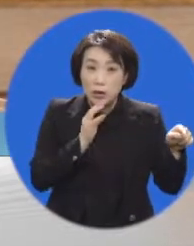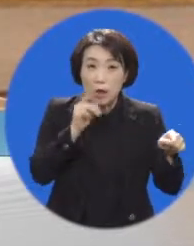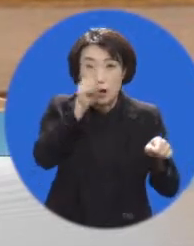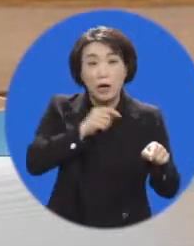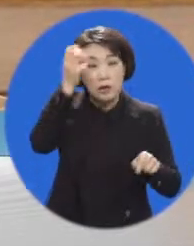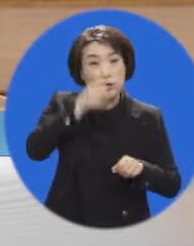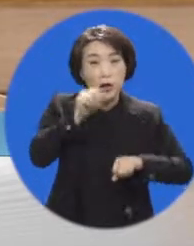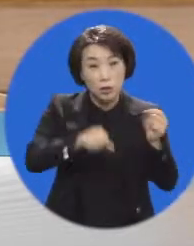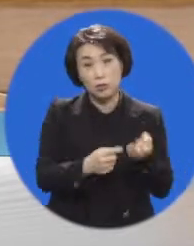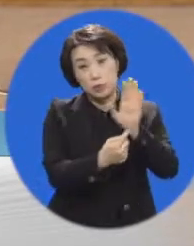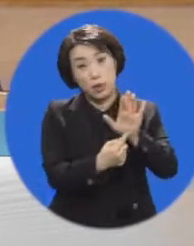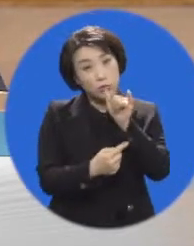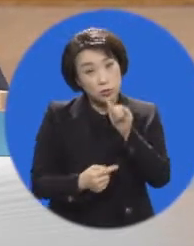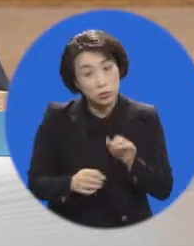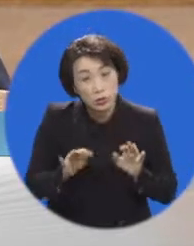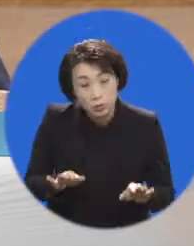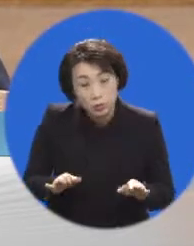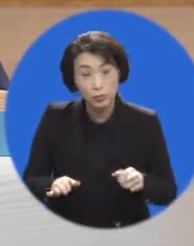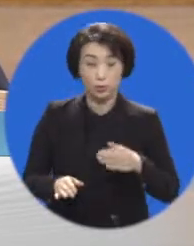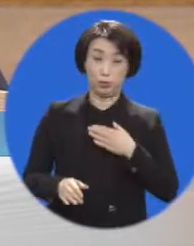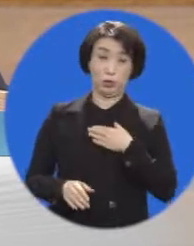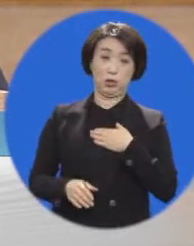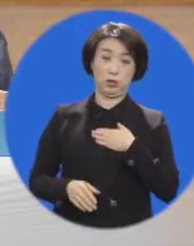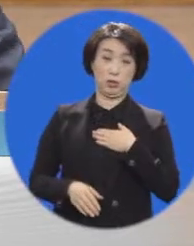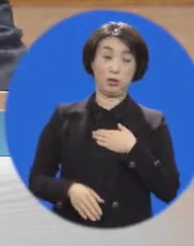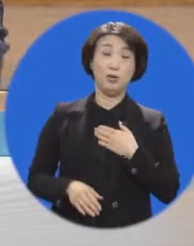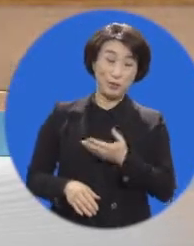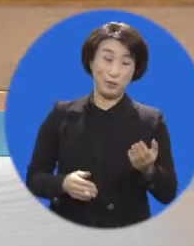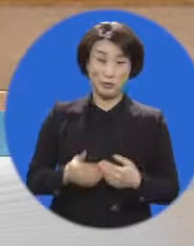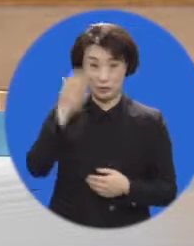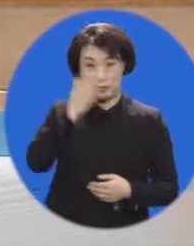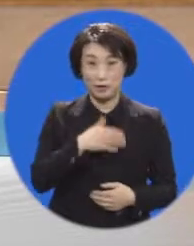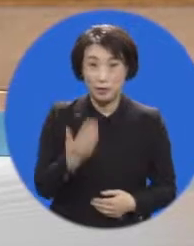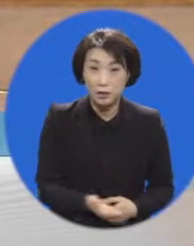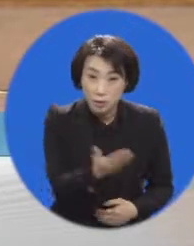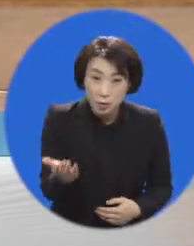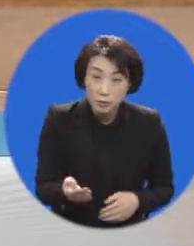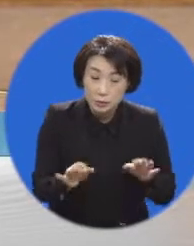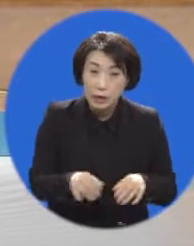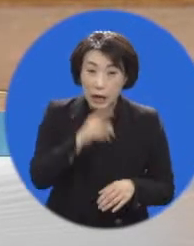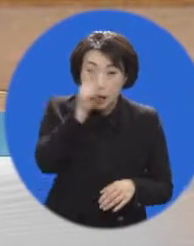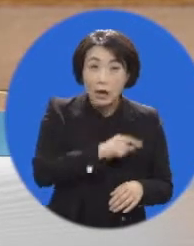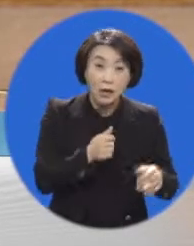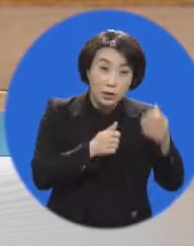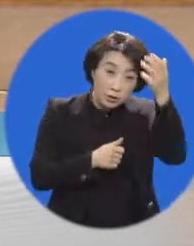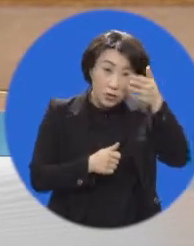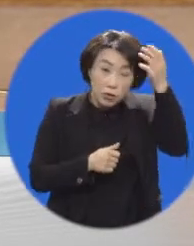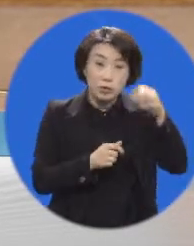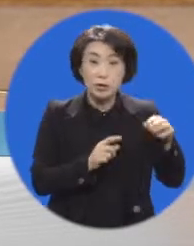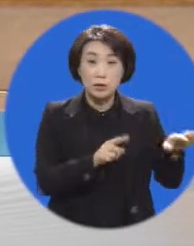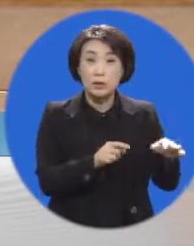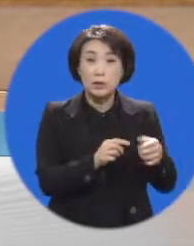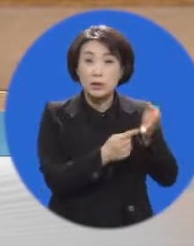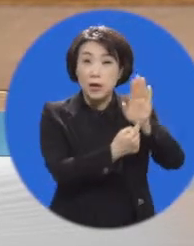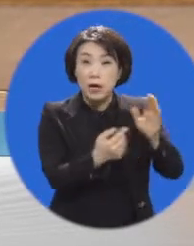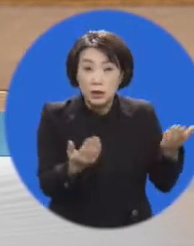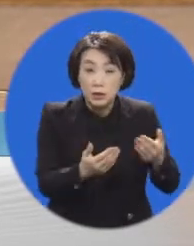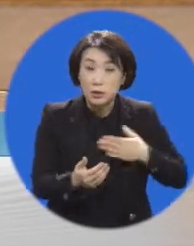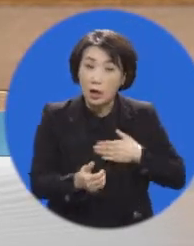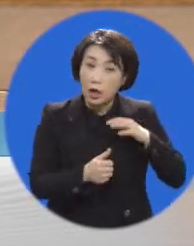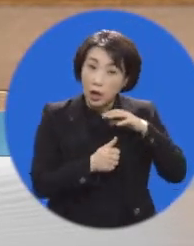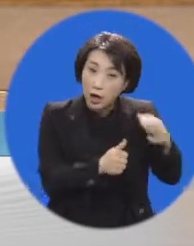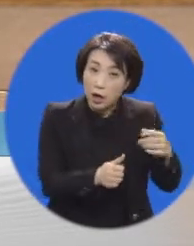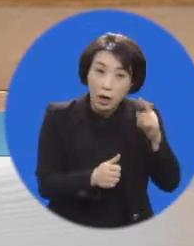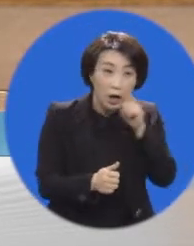있는 거예요. 그러면 내가 솔직히 말해서 악한 영이 자기를 나타내는 일에